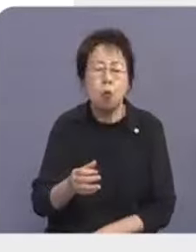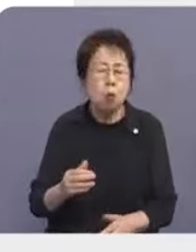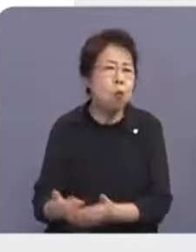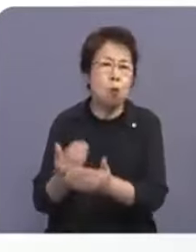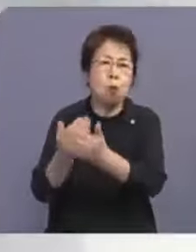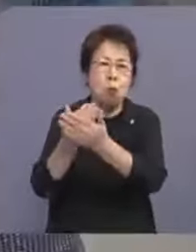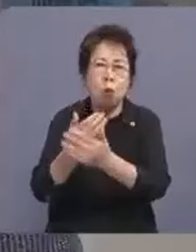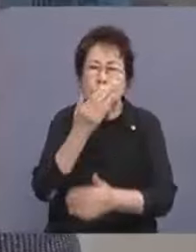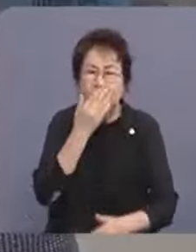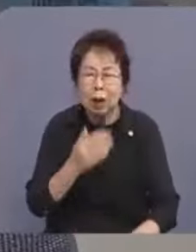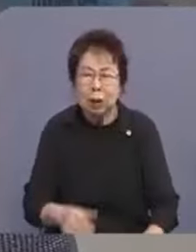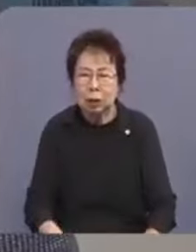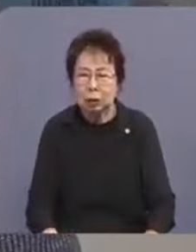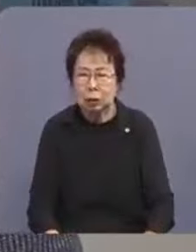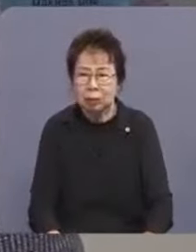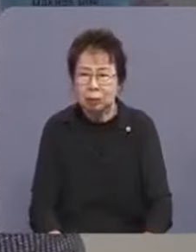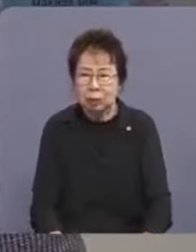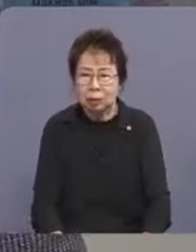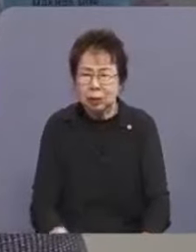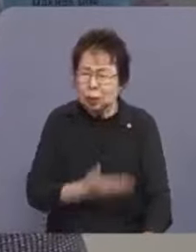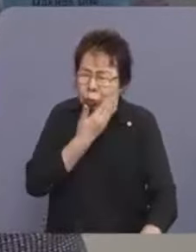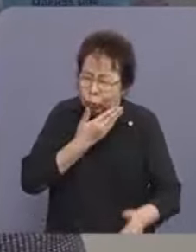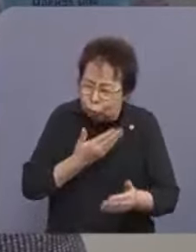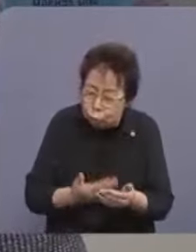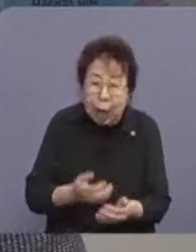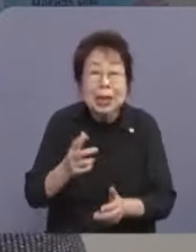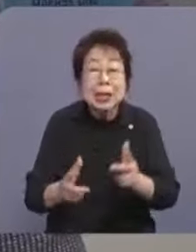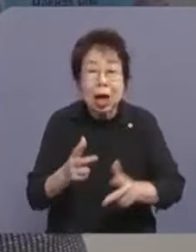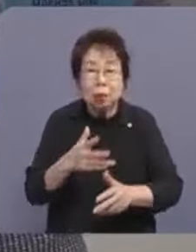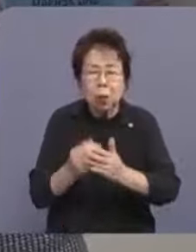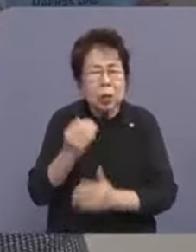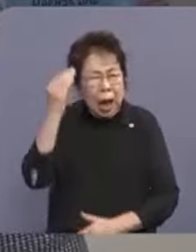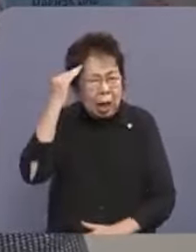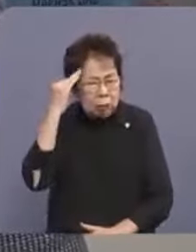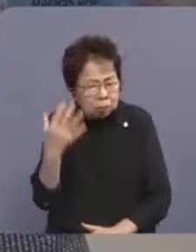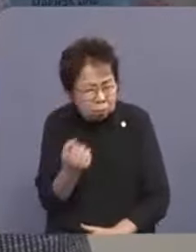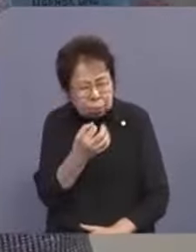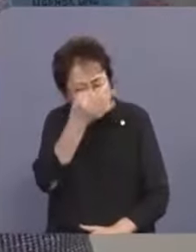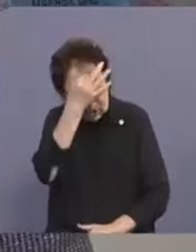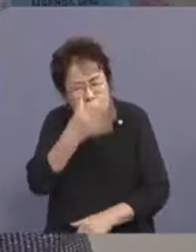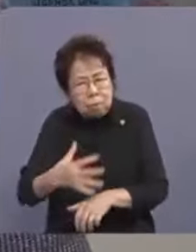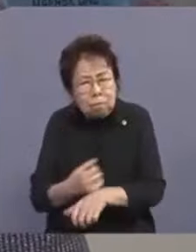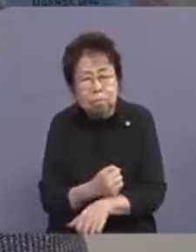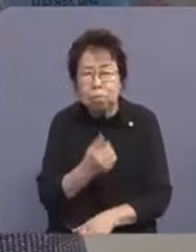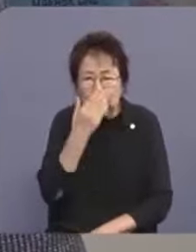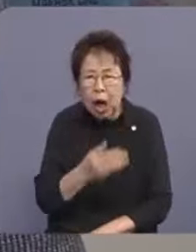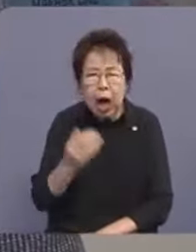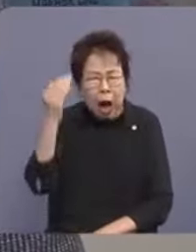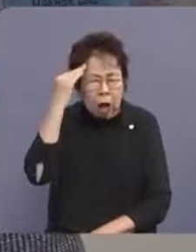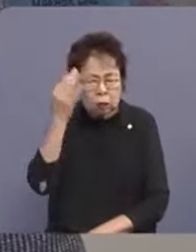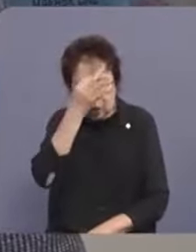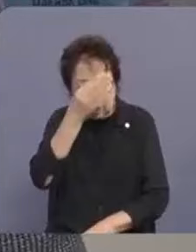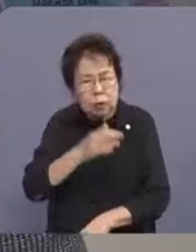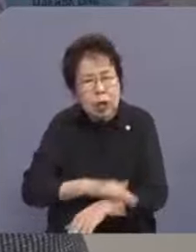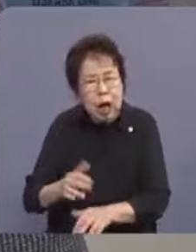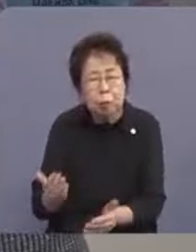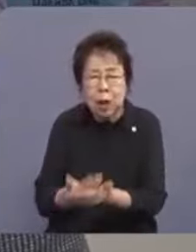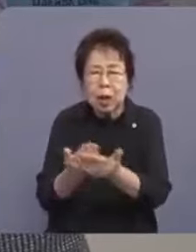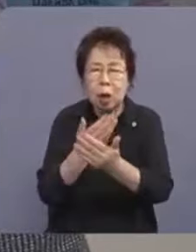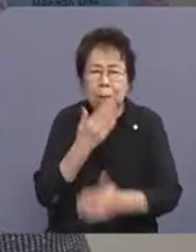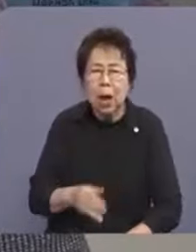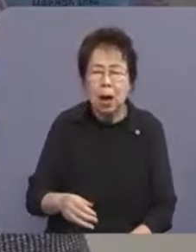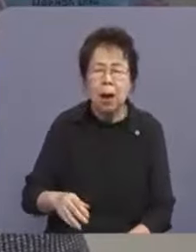성장합니다. 이런 중요한 사업을 국산화로 추진해서 국내 기술력 발전과